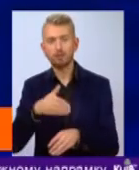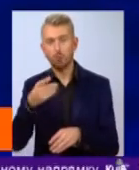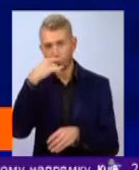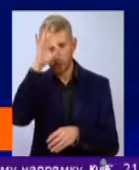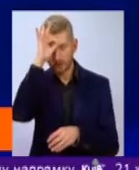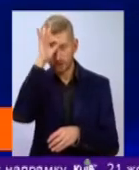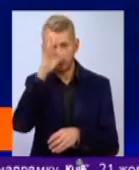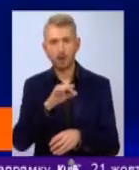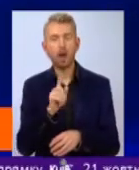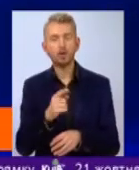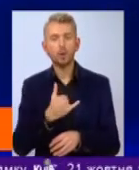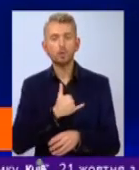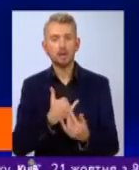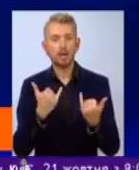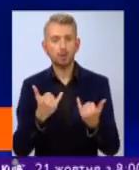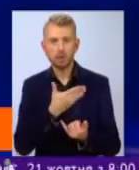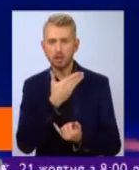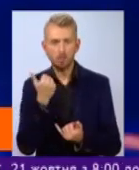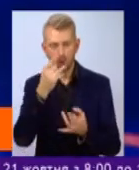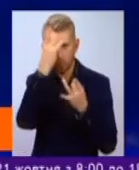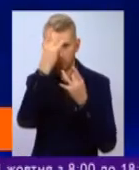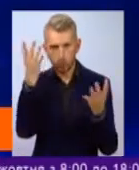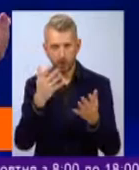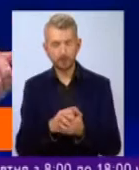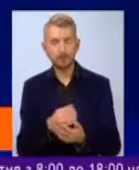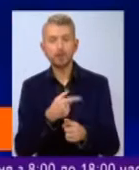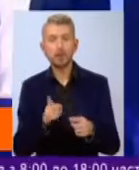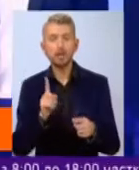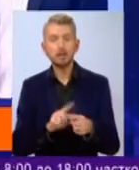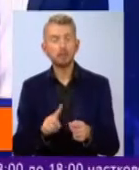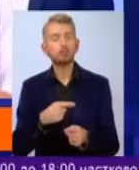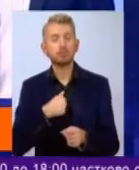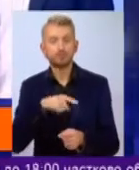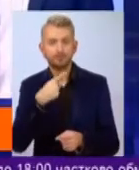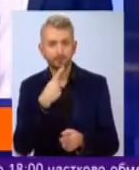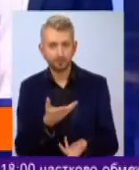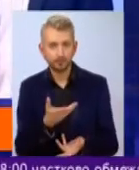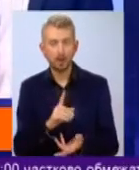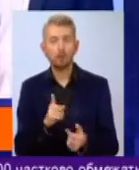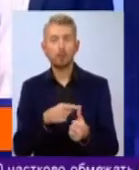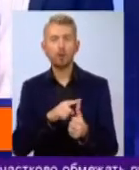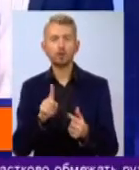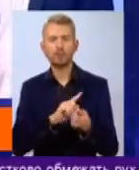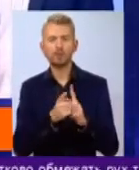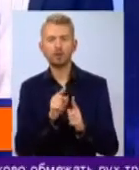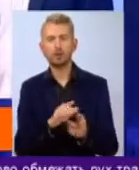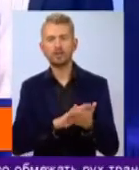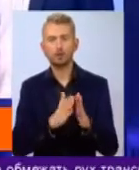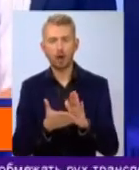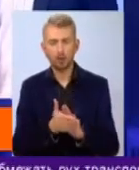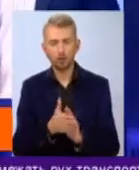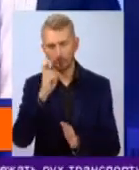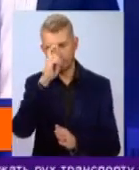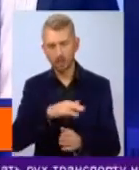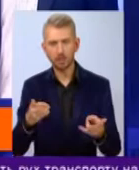поліції, адже в нас на сьогодні немає культури. І ось це до чого я веду. По-перше, для того, щоб змінити цю ситуацію, в